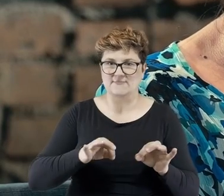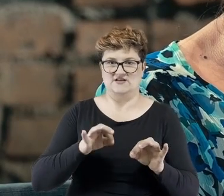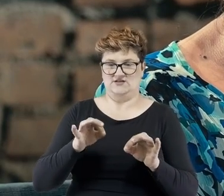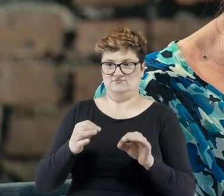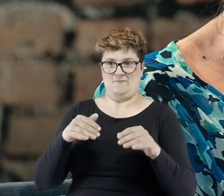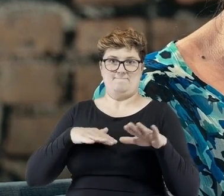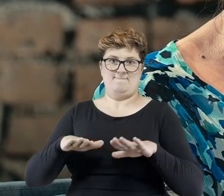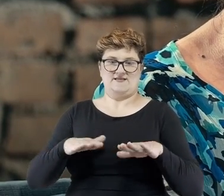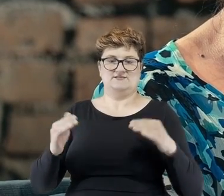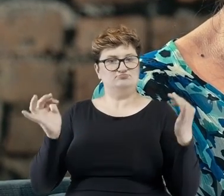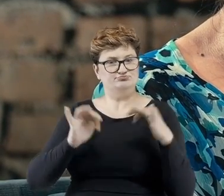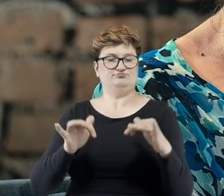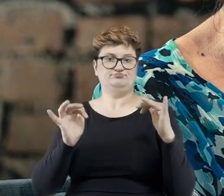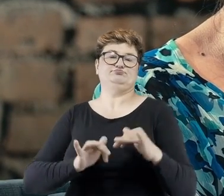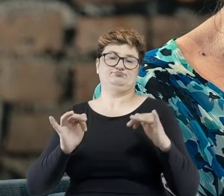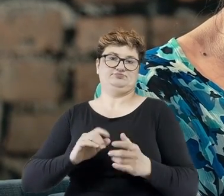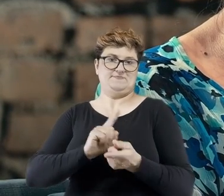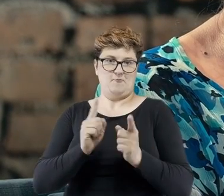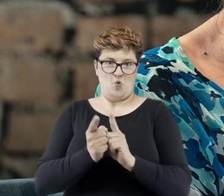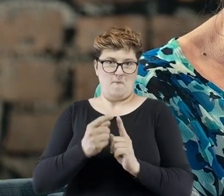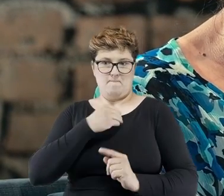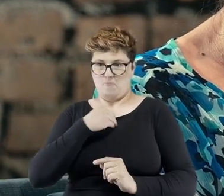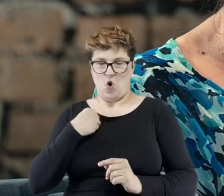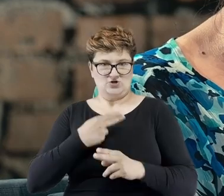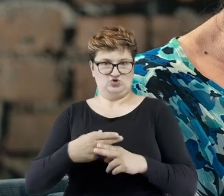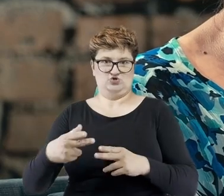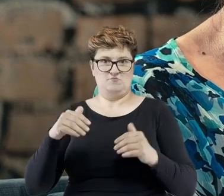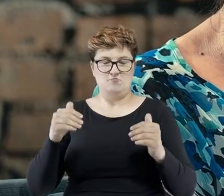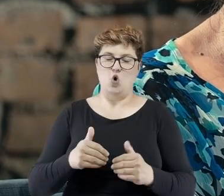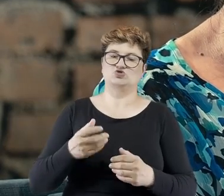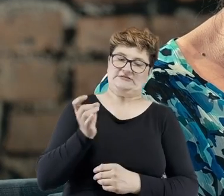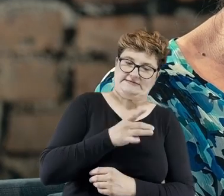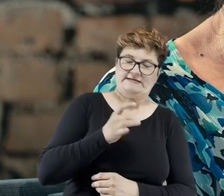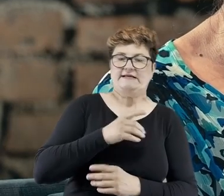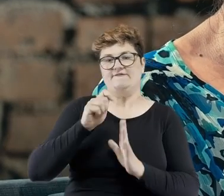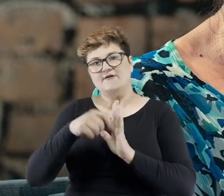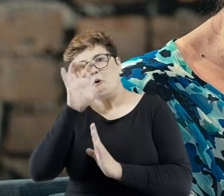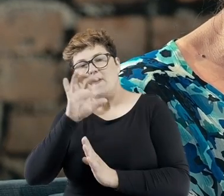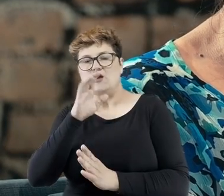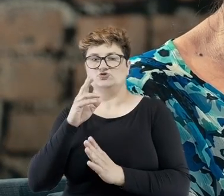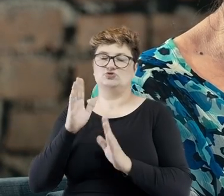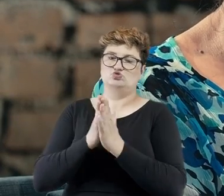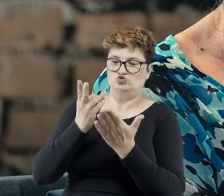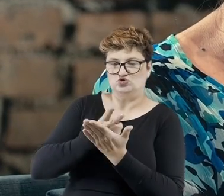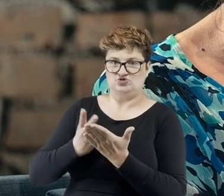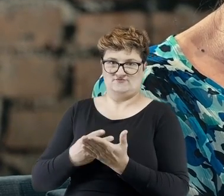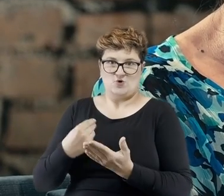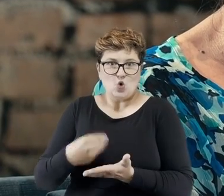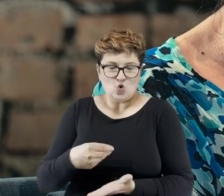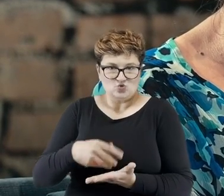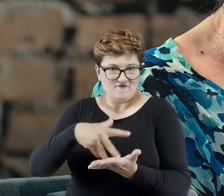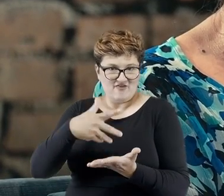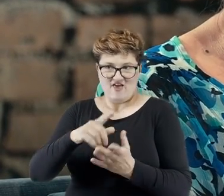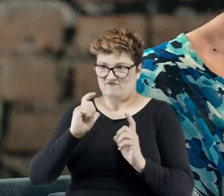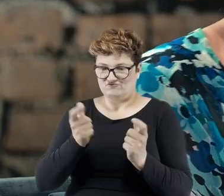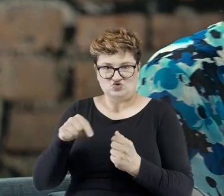gdzie można było się spotkać z Polakami, ale też pograć w coś, film obejrzeć, książki poczytać. To wszystko